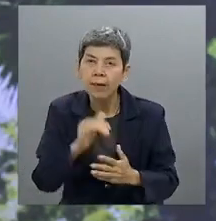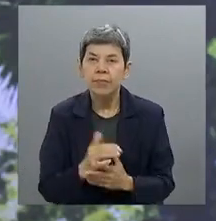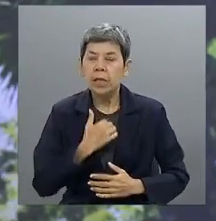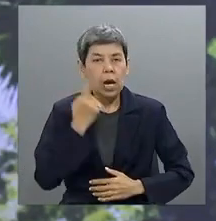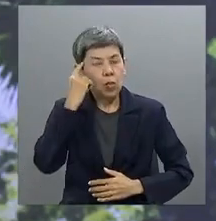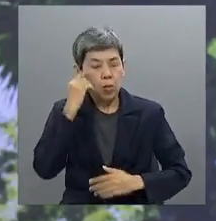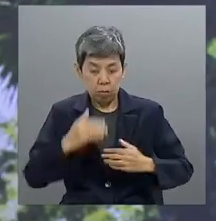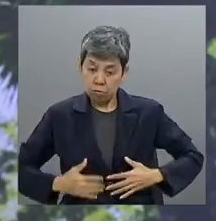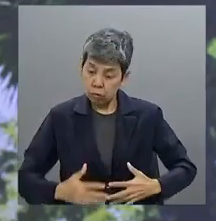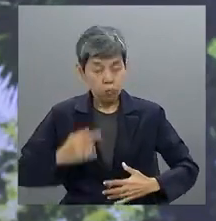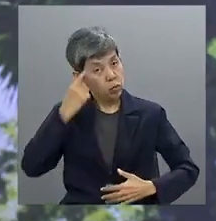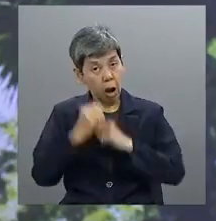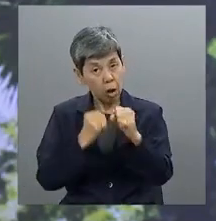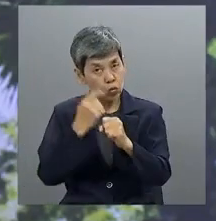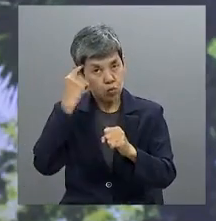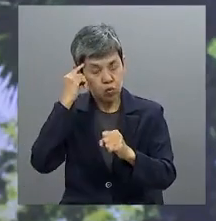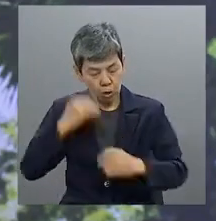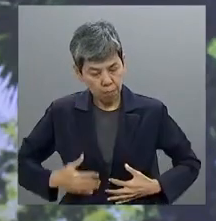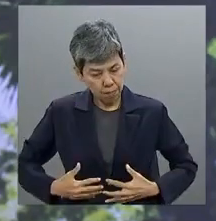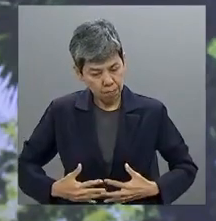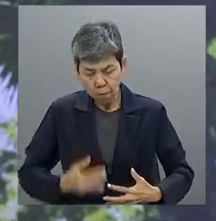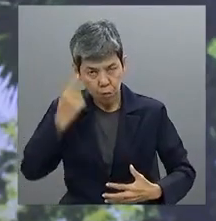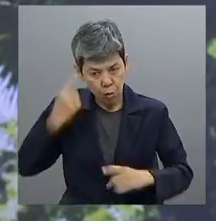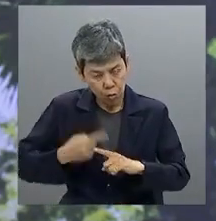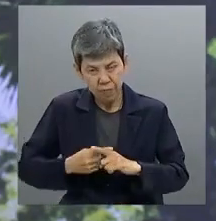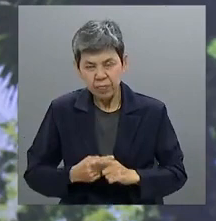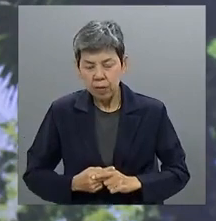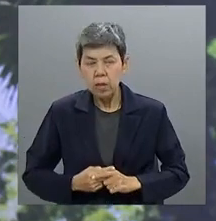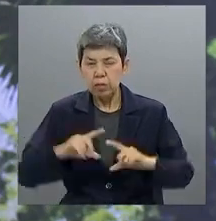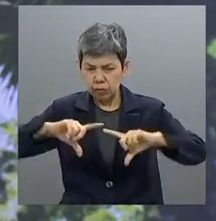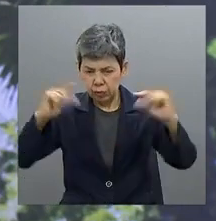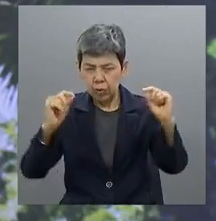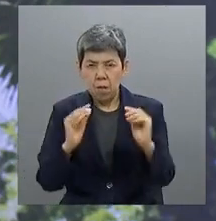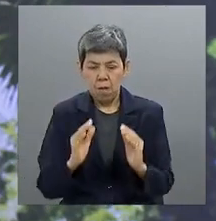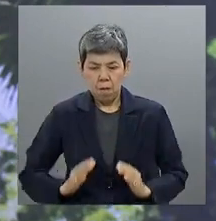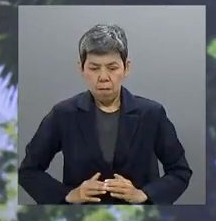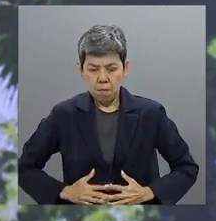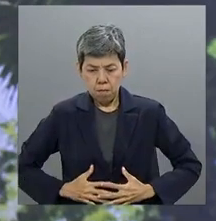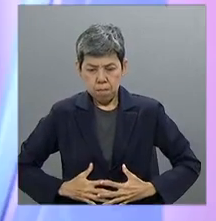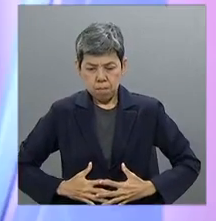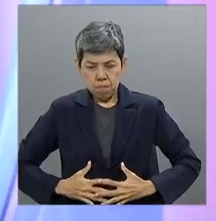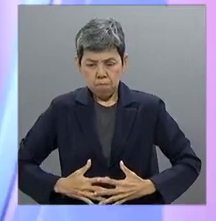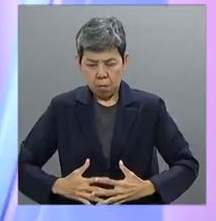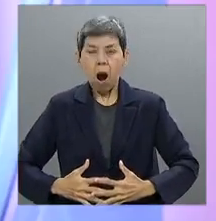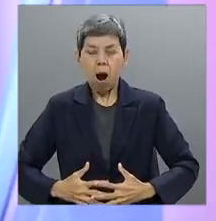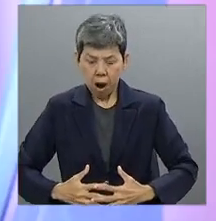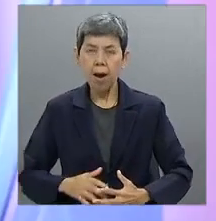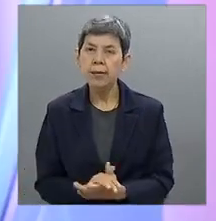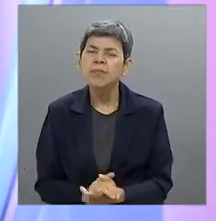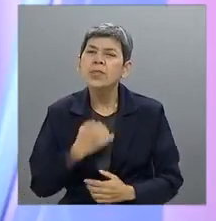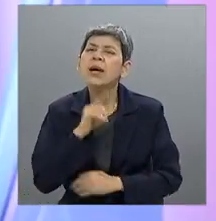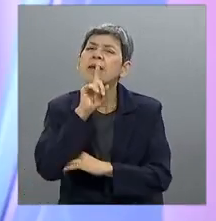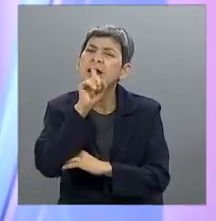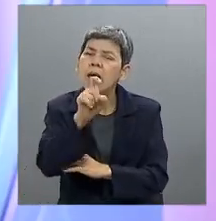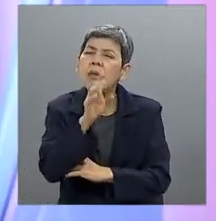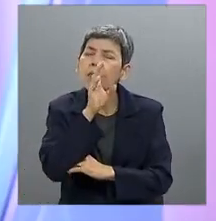าณเท่าไหร่เพราะจริงๆมดลูกเรามันไม่ได้ปริง่ายขนาดนั้นมันต้องมีการยืดขยายประมาณหนึ่งก่อนถึงจะปริได ้แล้วโดยทั่วไปคือถ้าเกิดตั